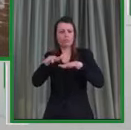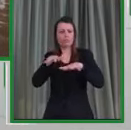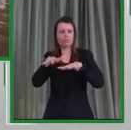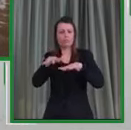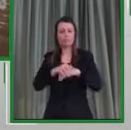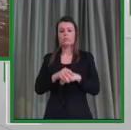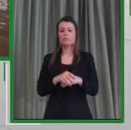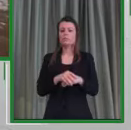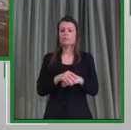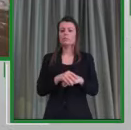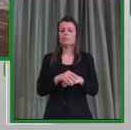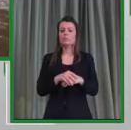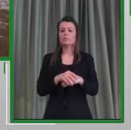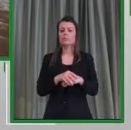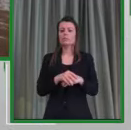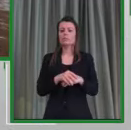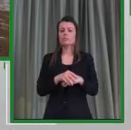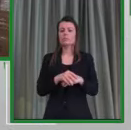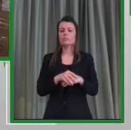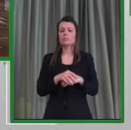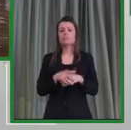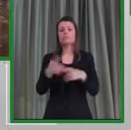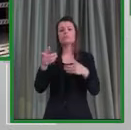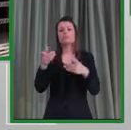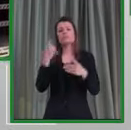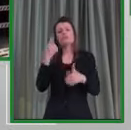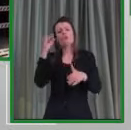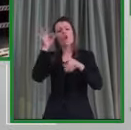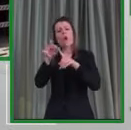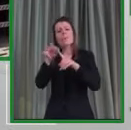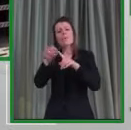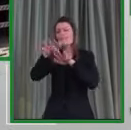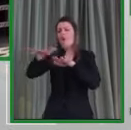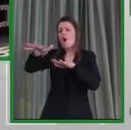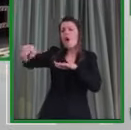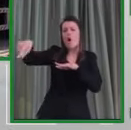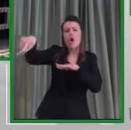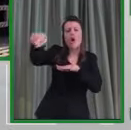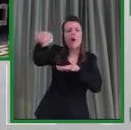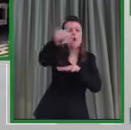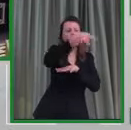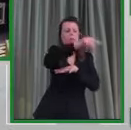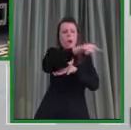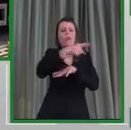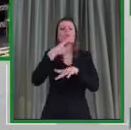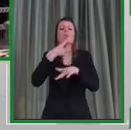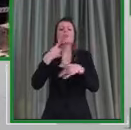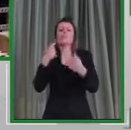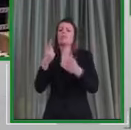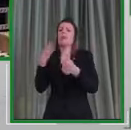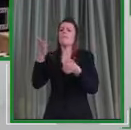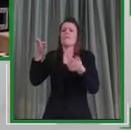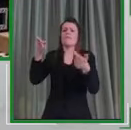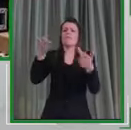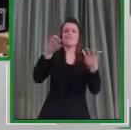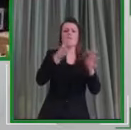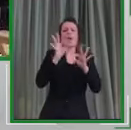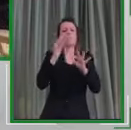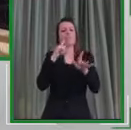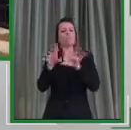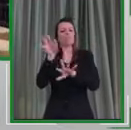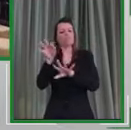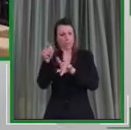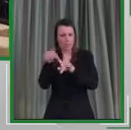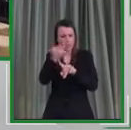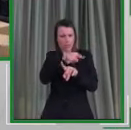per raggiungere le varie località le case da parte dei presidenti di provincia dai vari